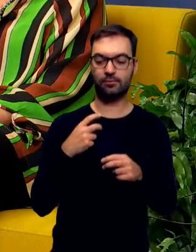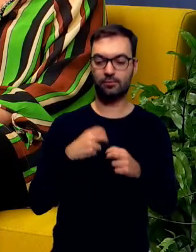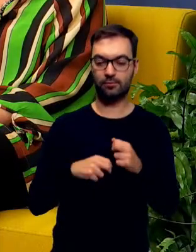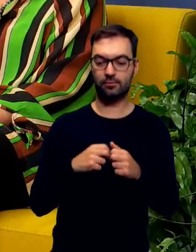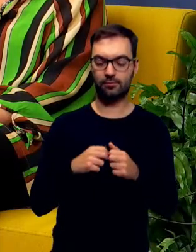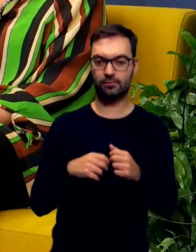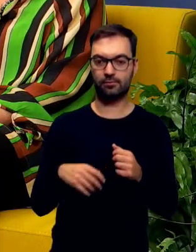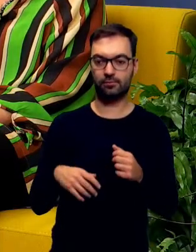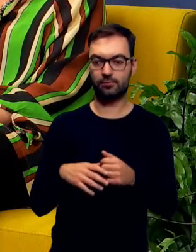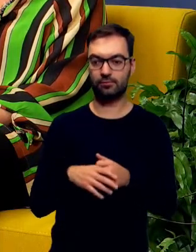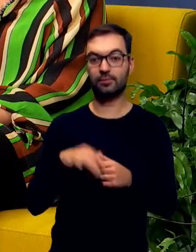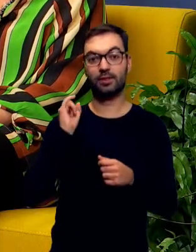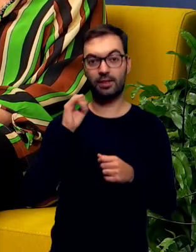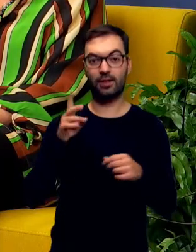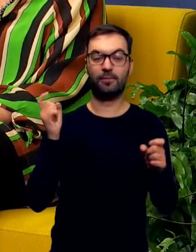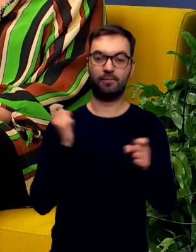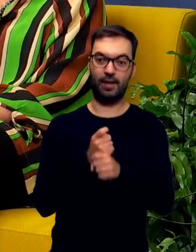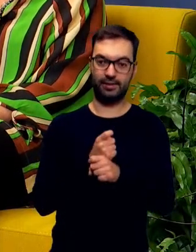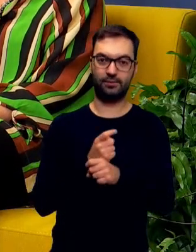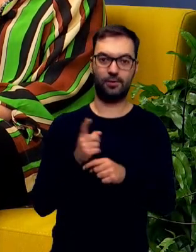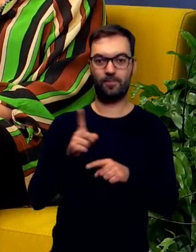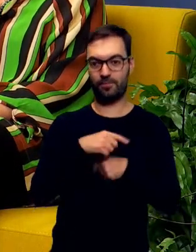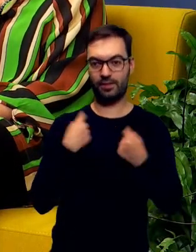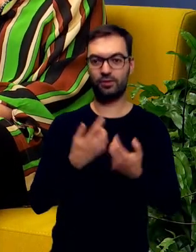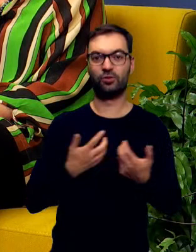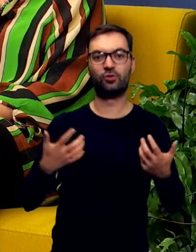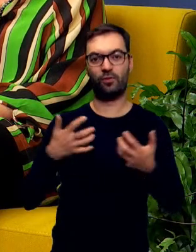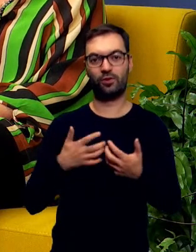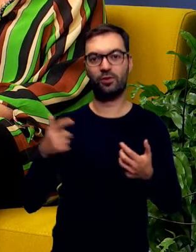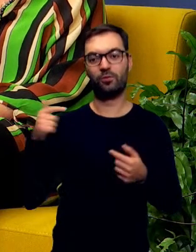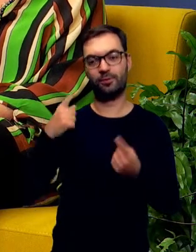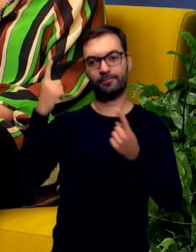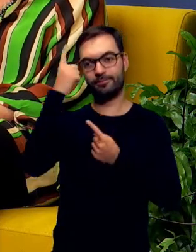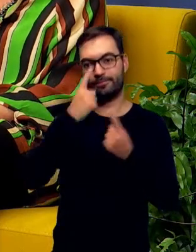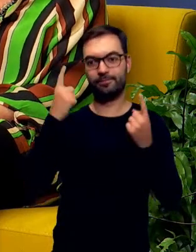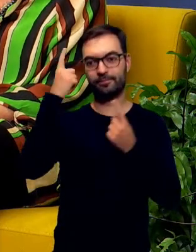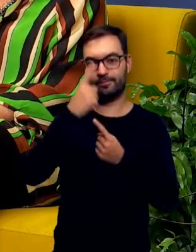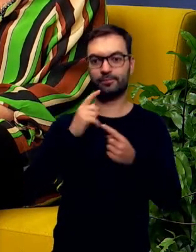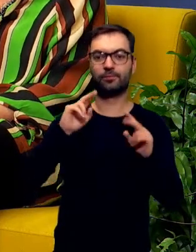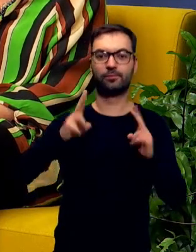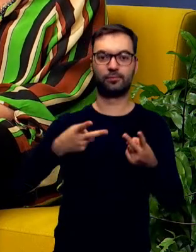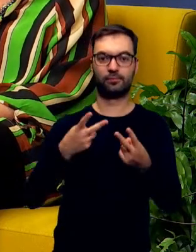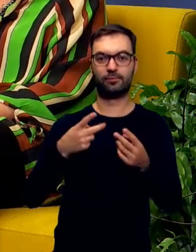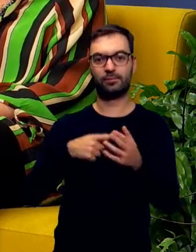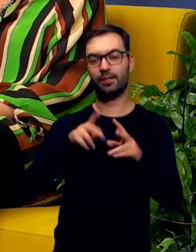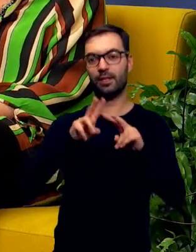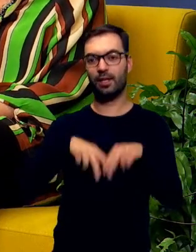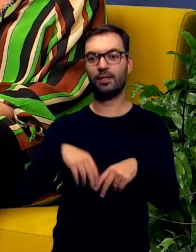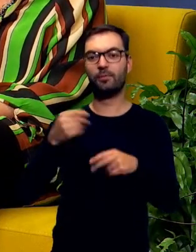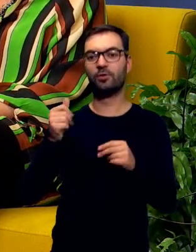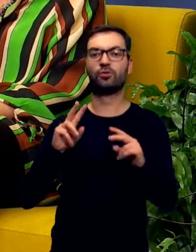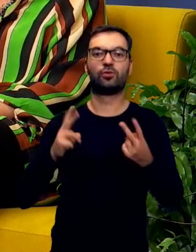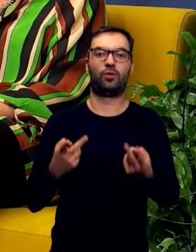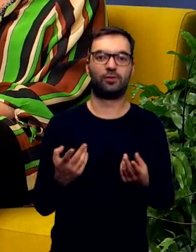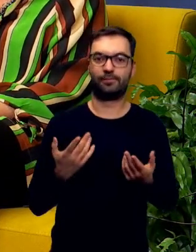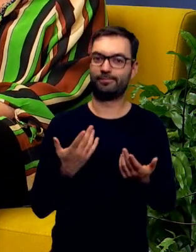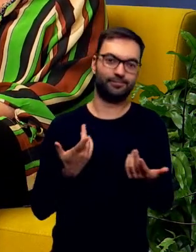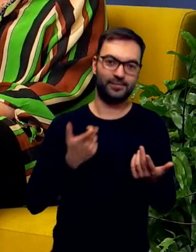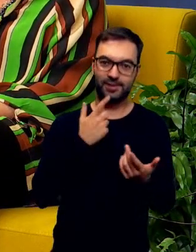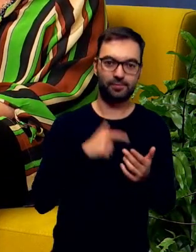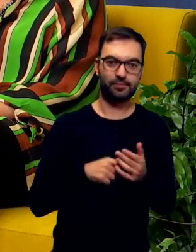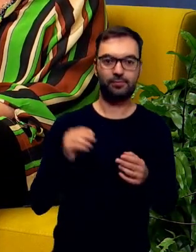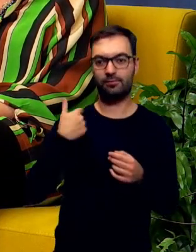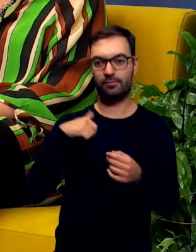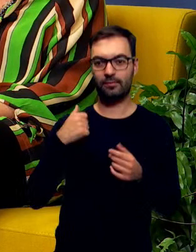że i tak państwo, my jako stowarzyszenie musielibyśmy myśleć o tym, skąd brać pozostałe środki. Więc